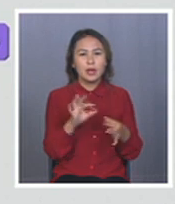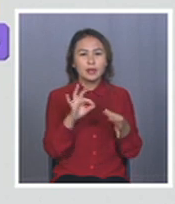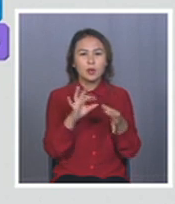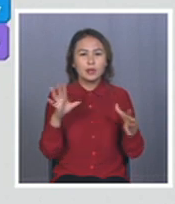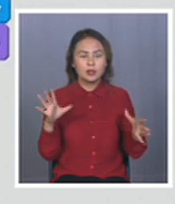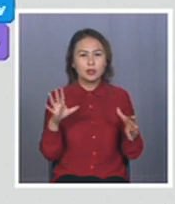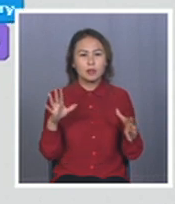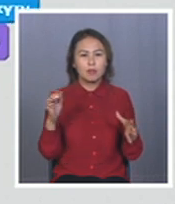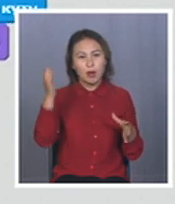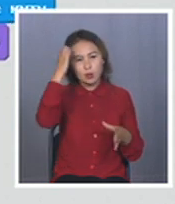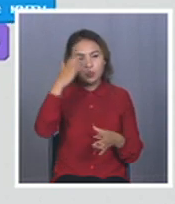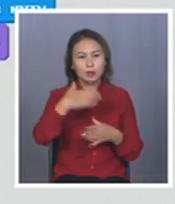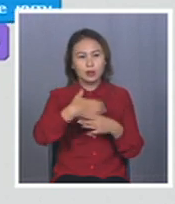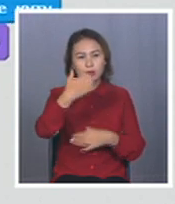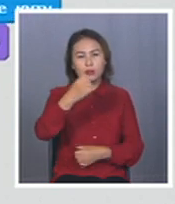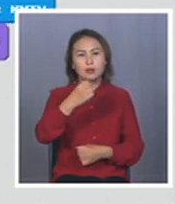Тәуелсіздік монументі